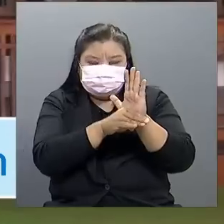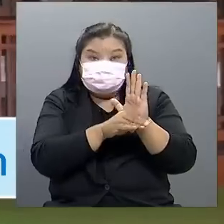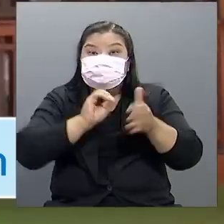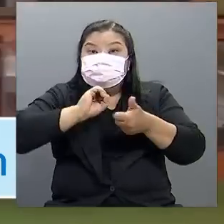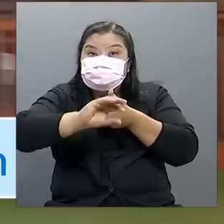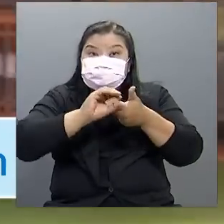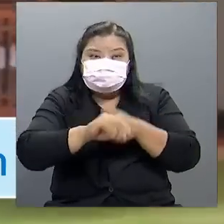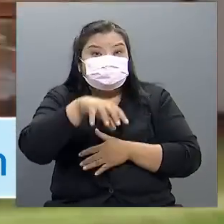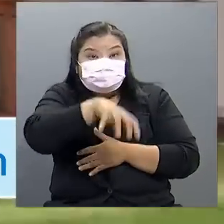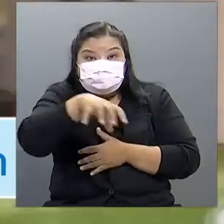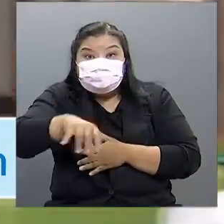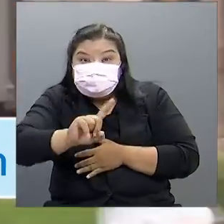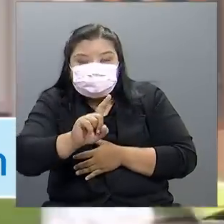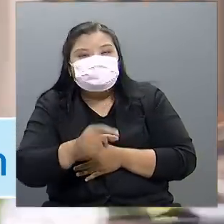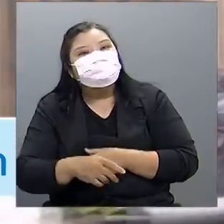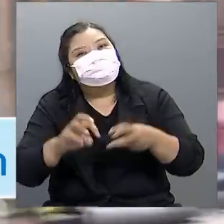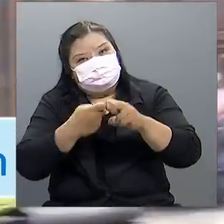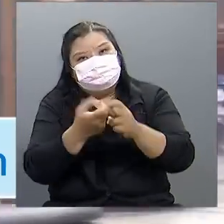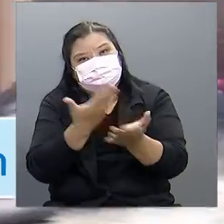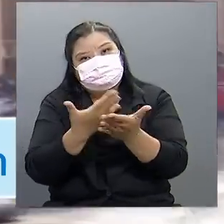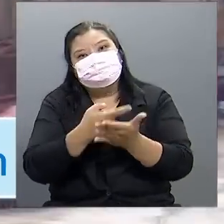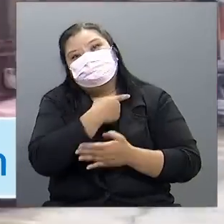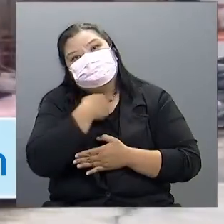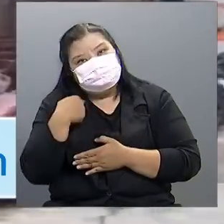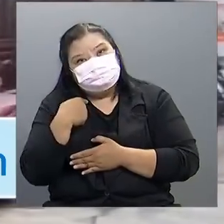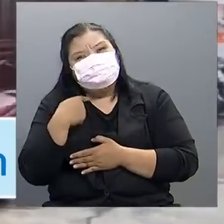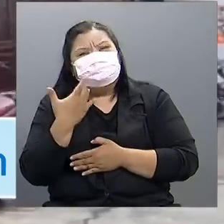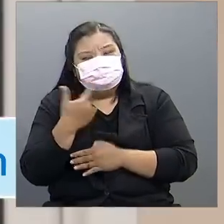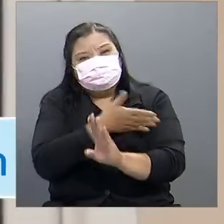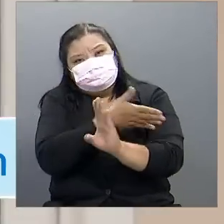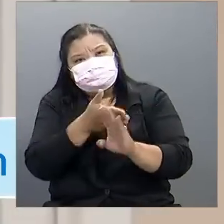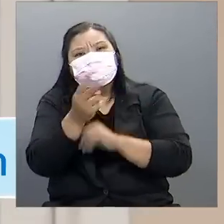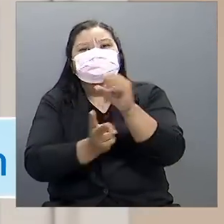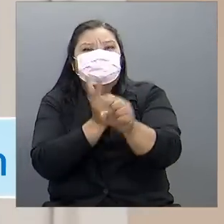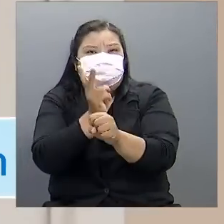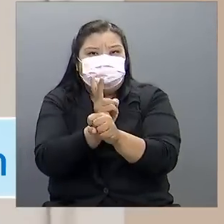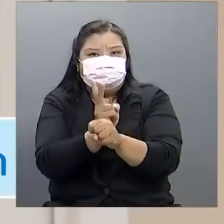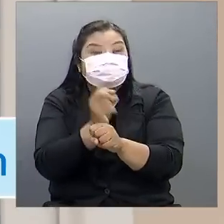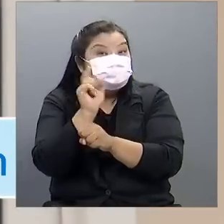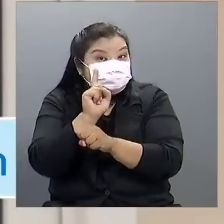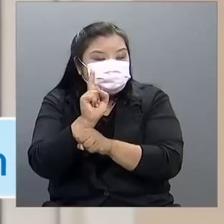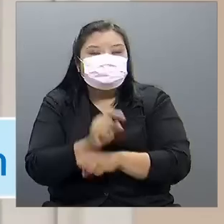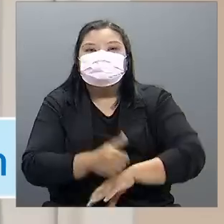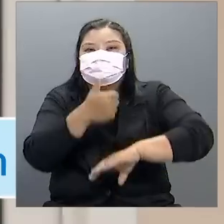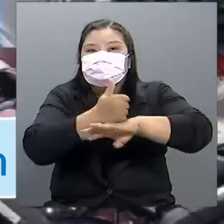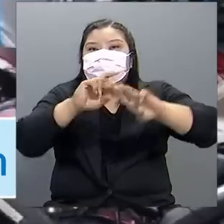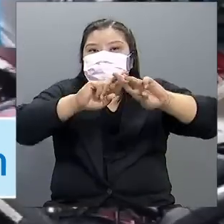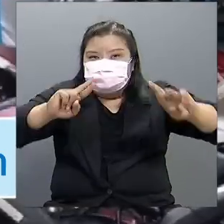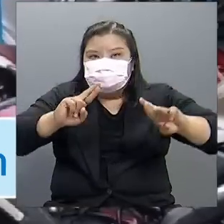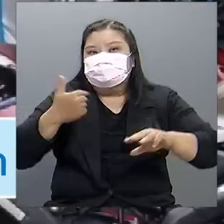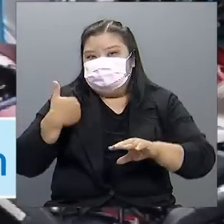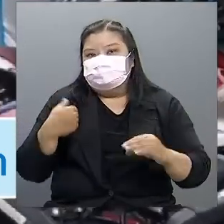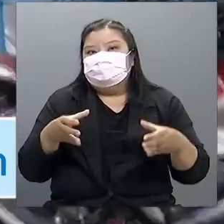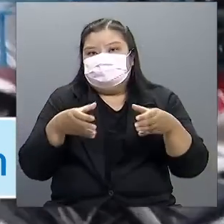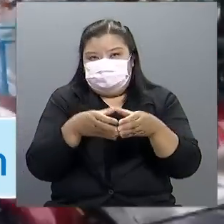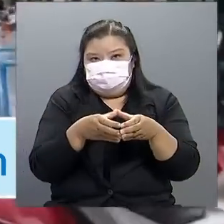ังหนักช่วง 2-3 ปีที่ผ่านมาเค้ามีการแบ่งพประกอบการเป็น 3 กลุมนะครับคล่มแรกคืพประกอบการที่